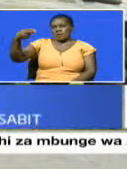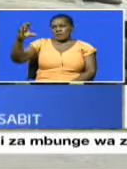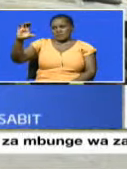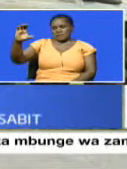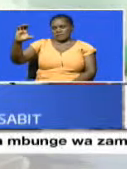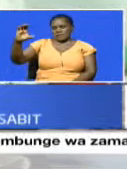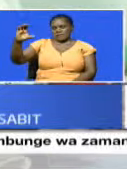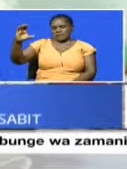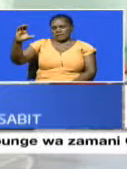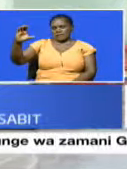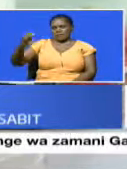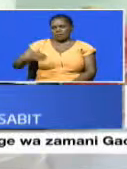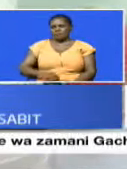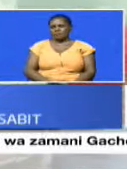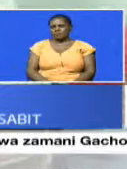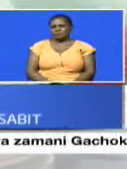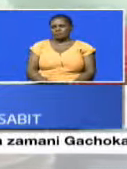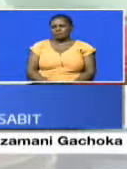health coverage.